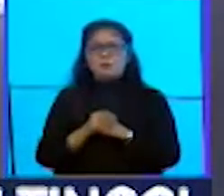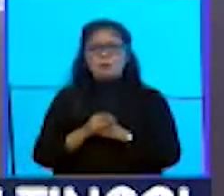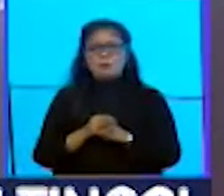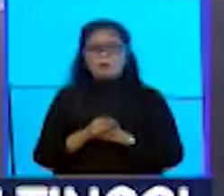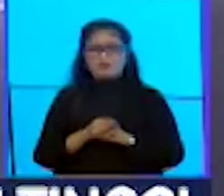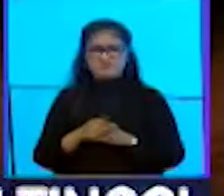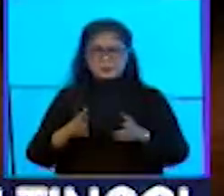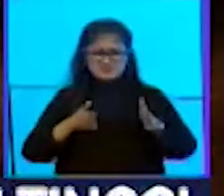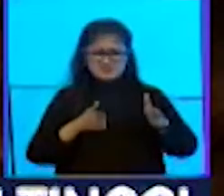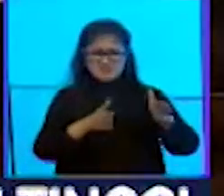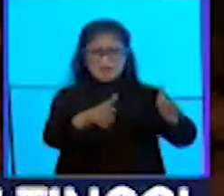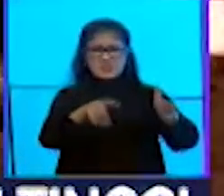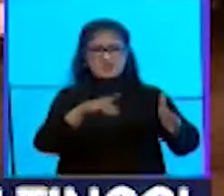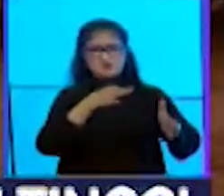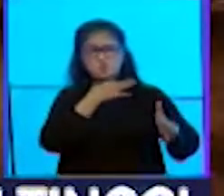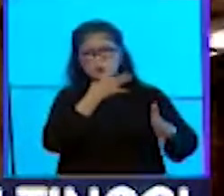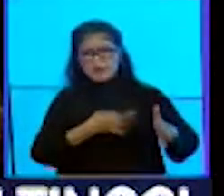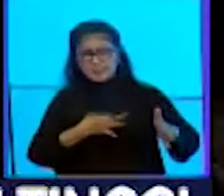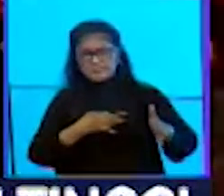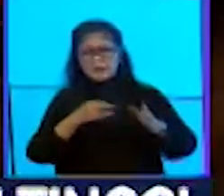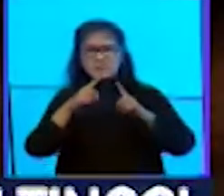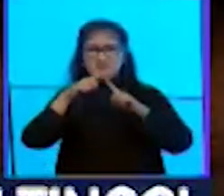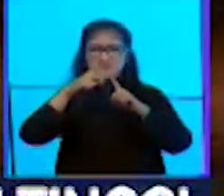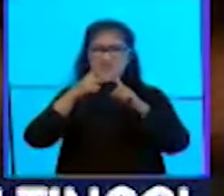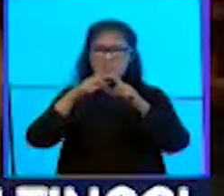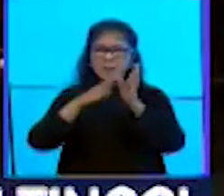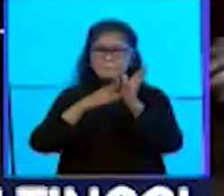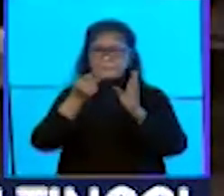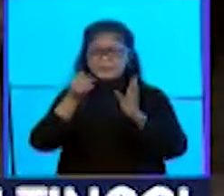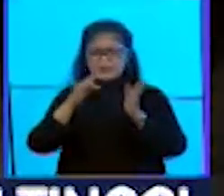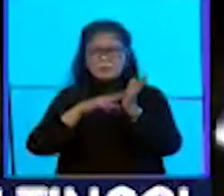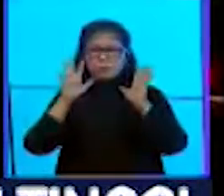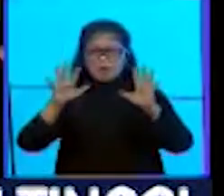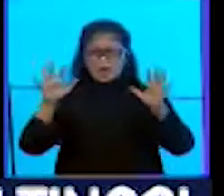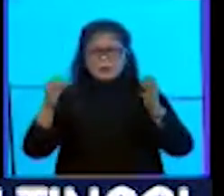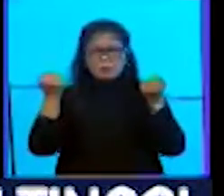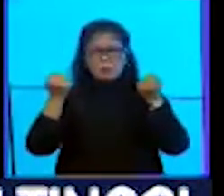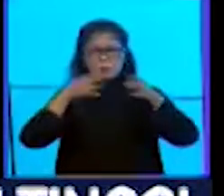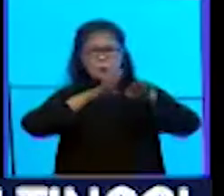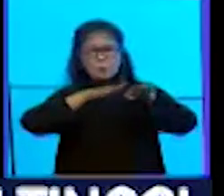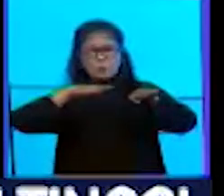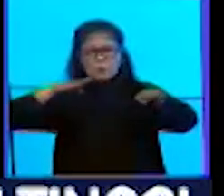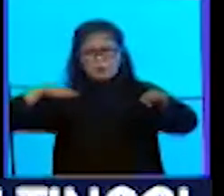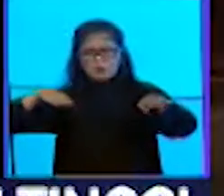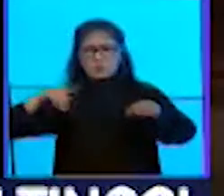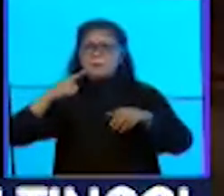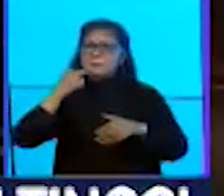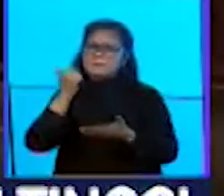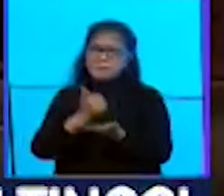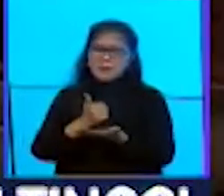Jalanan protokol Sudirman Tamrin Kamis malam dibadati ribuan kendaraan yang masih ramai lalu lalang, bahkan tak jarang terjadi